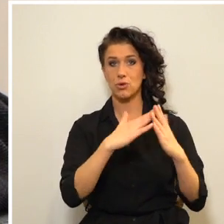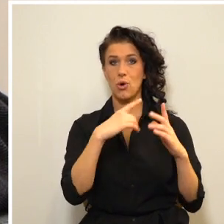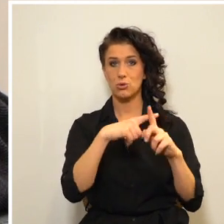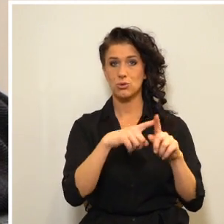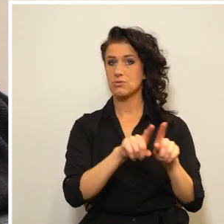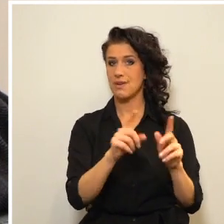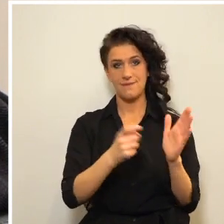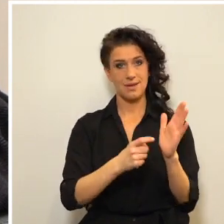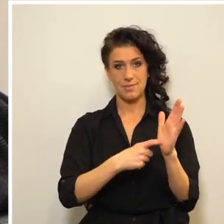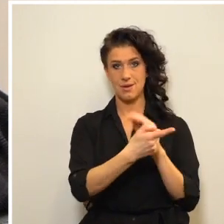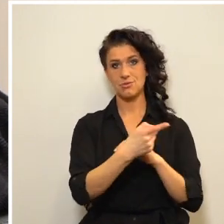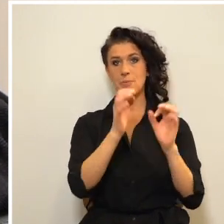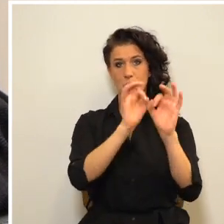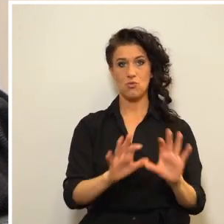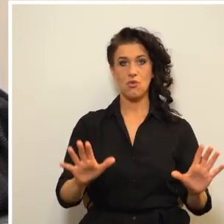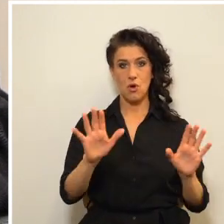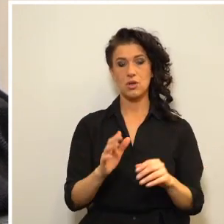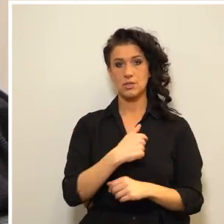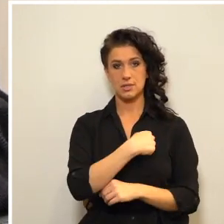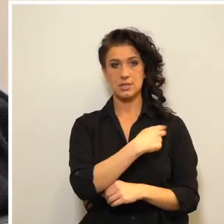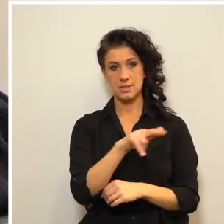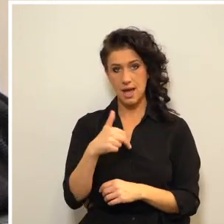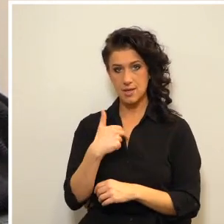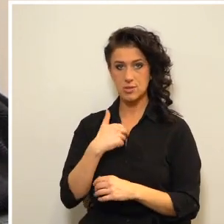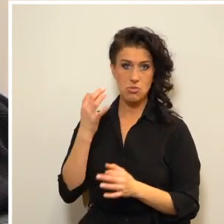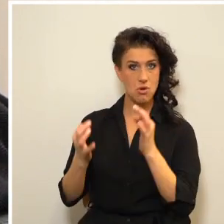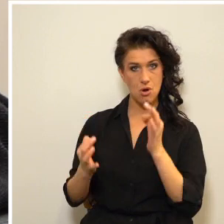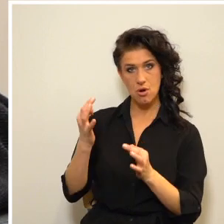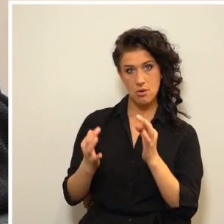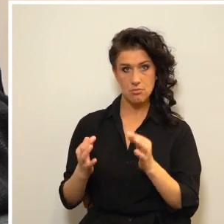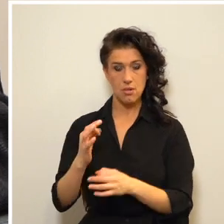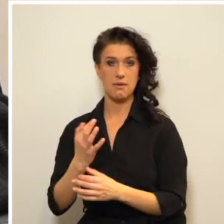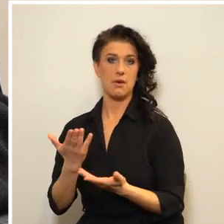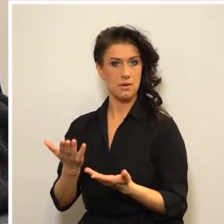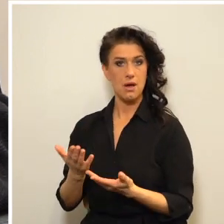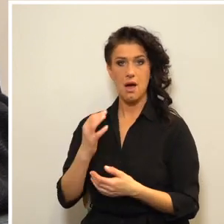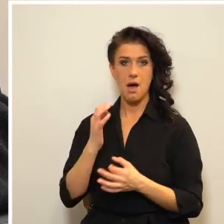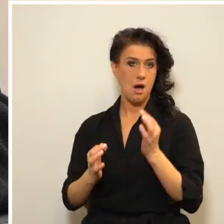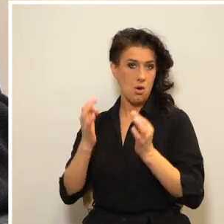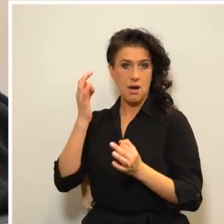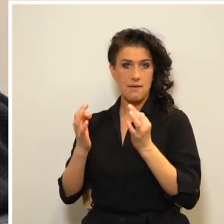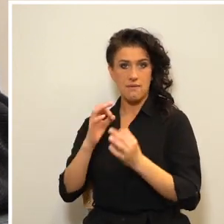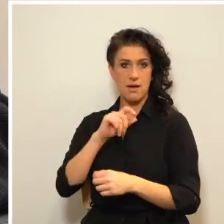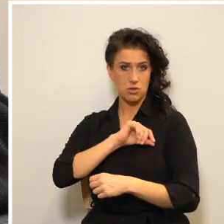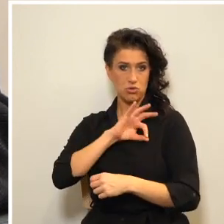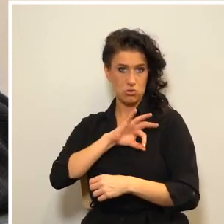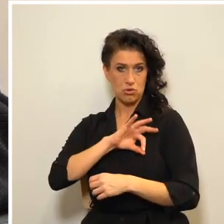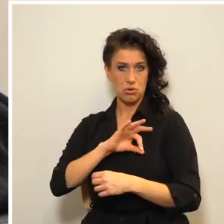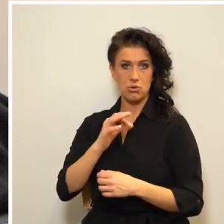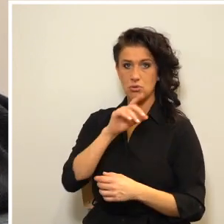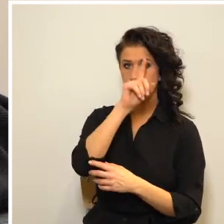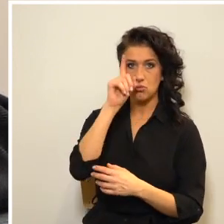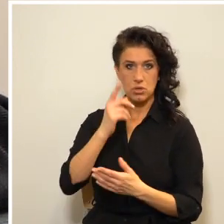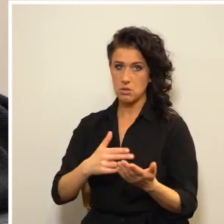także taka żeby właśnie uwolnić nas od takich obaw które Nov socjologicznego punktu widzenia owocują tym że ludzie